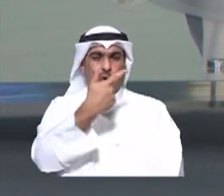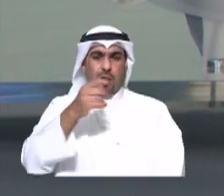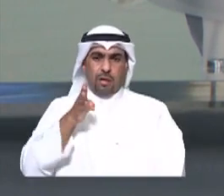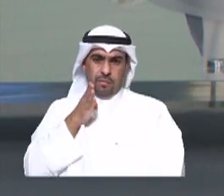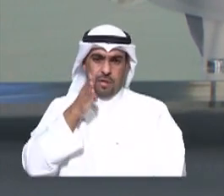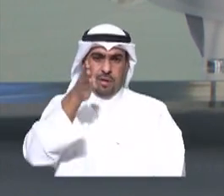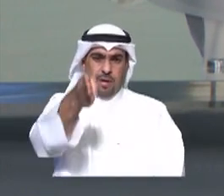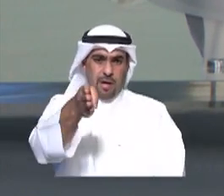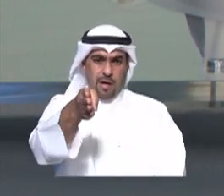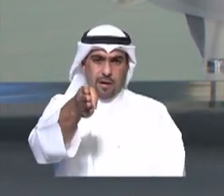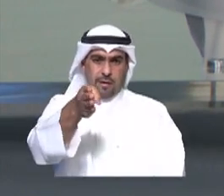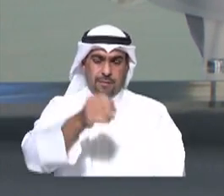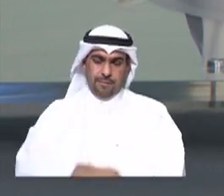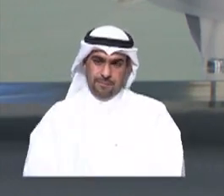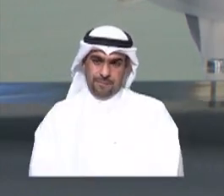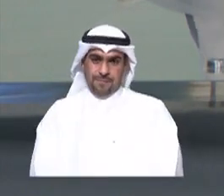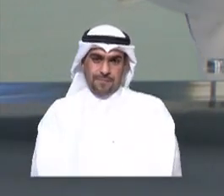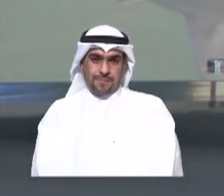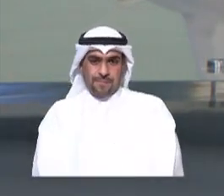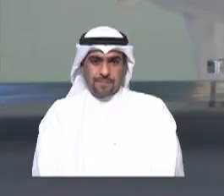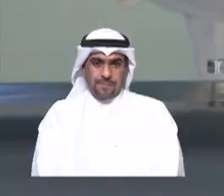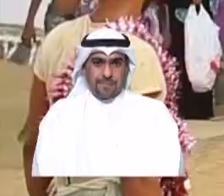كجزء من الواجب الإنساني.